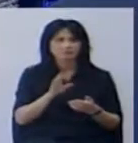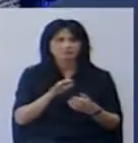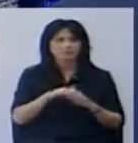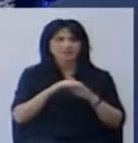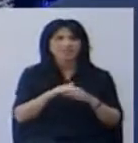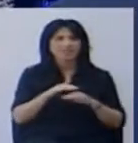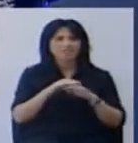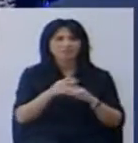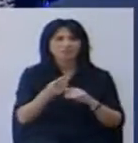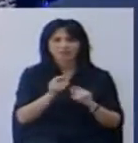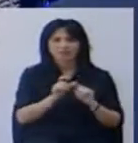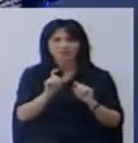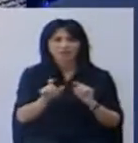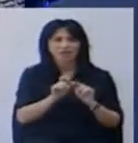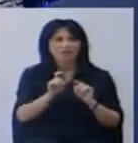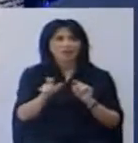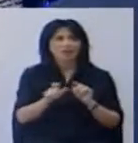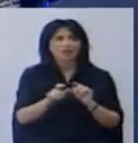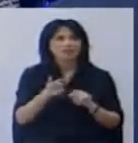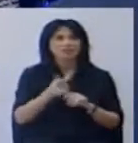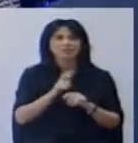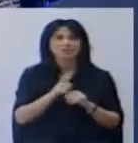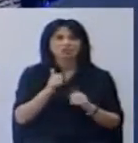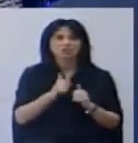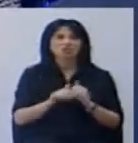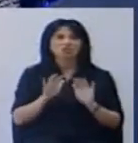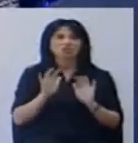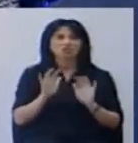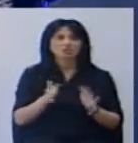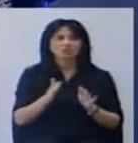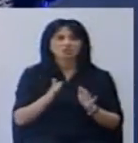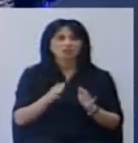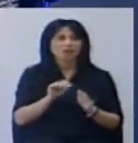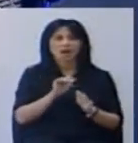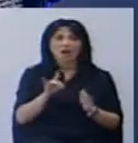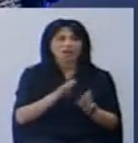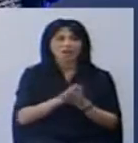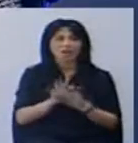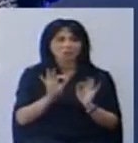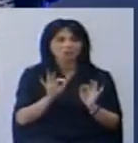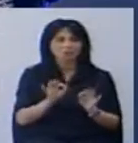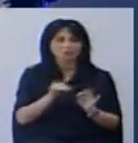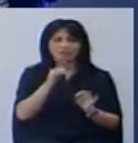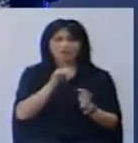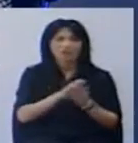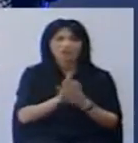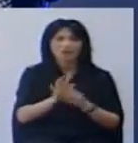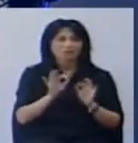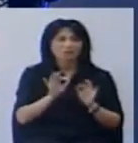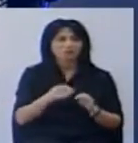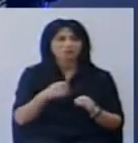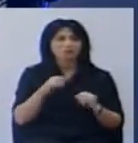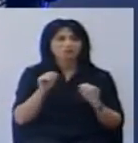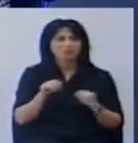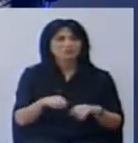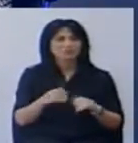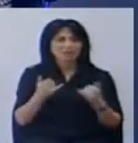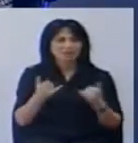ტრანსფერებით გამოყოფილი თანხა, ხო, ძალიან ხშირ შემთხვევაში ან არიხარჯება სწორად, ან ვერიხარჯება სწორად. მე შემიძლია